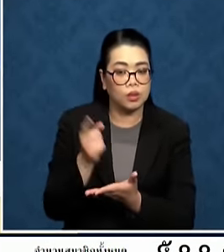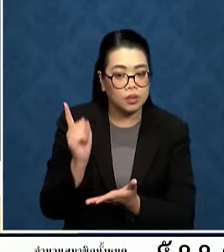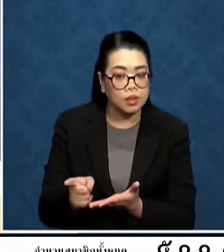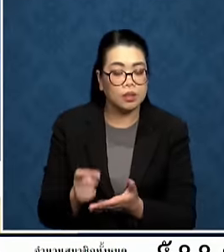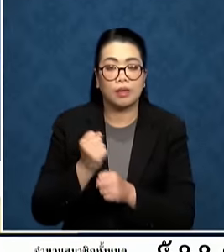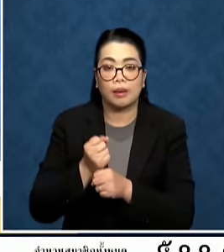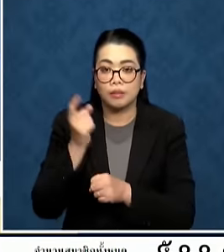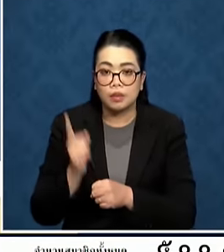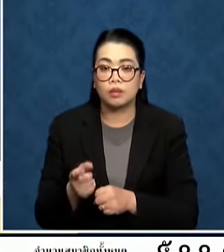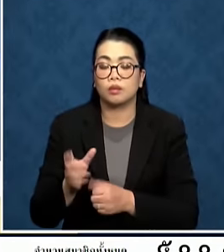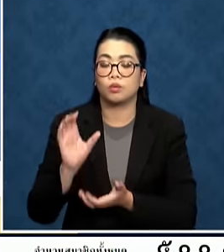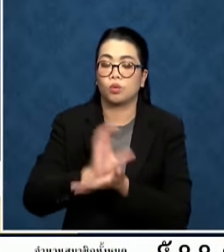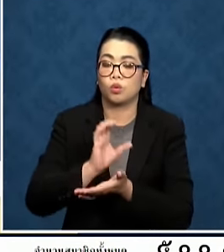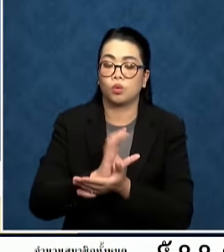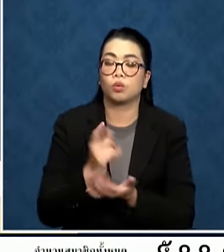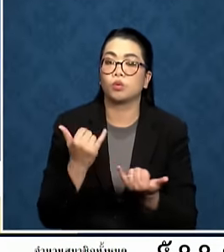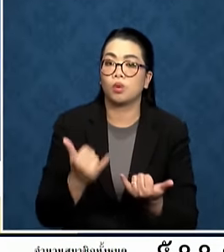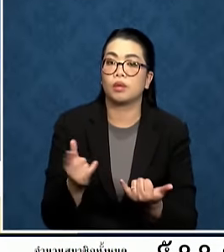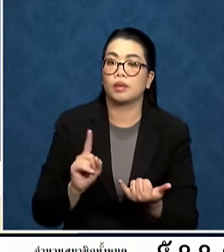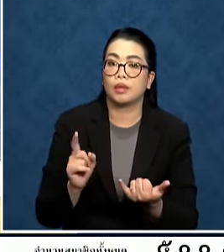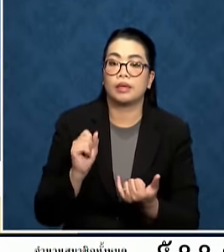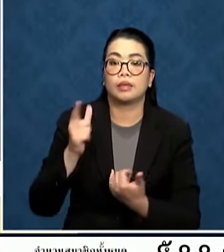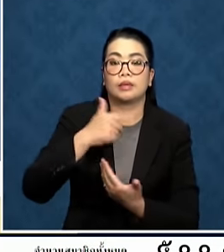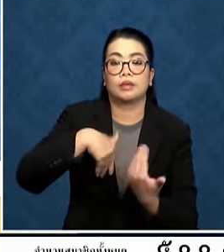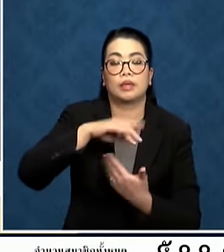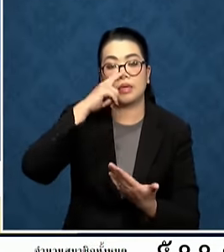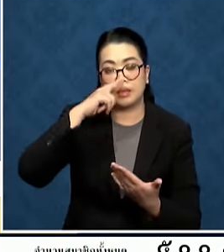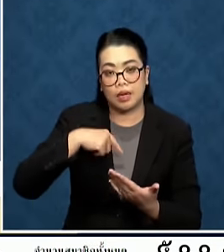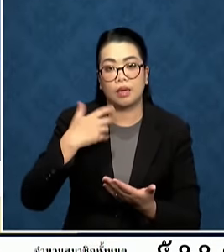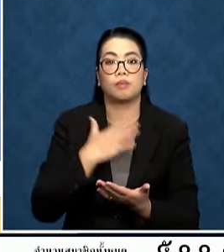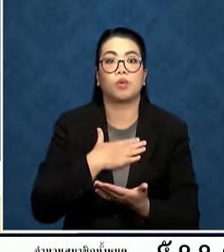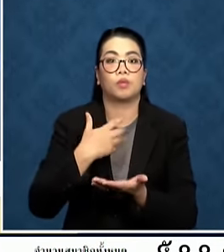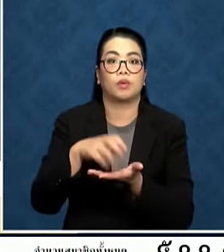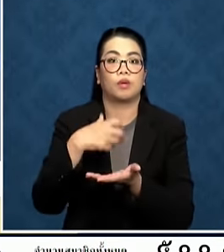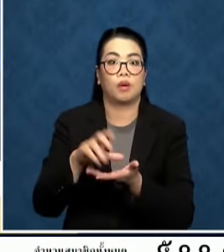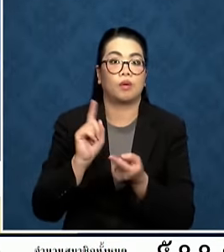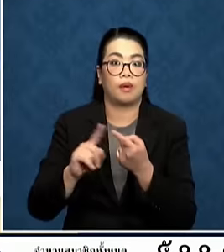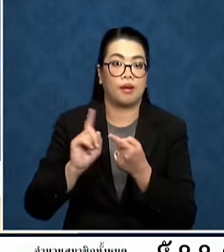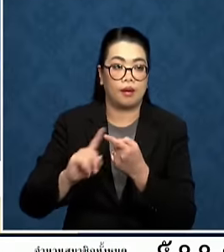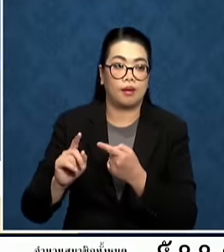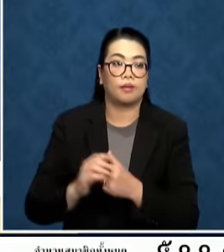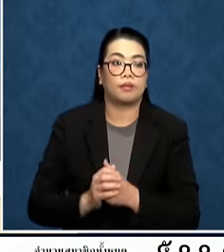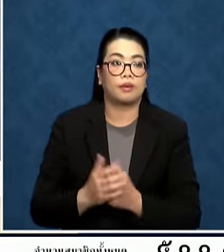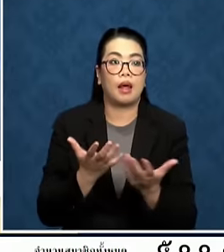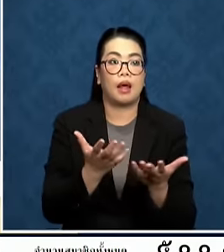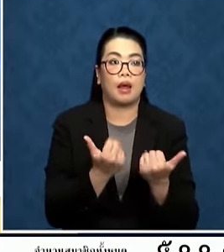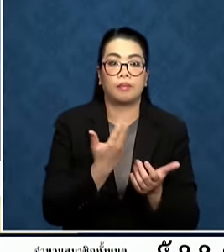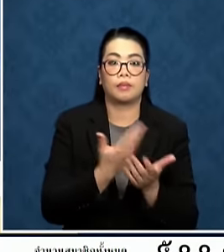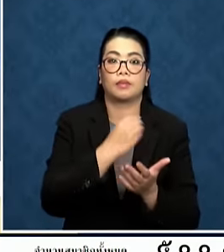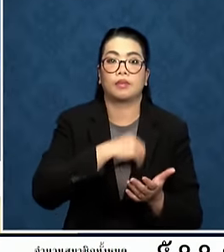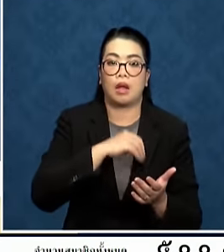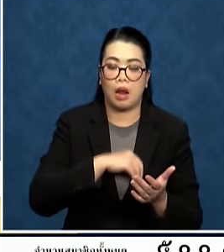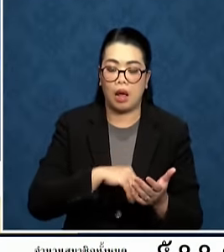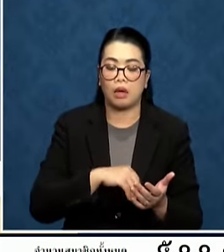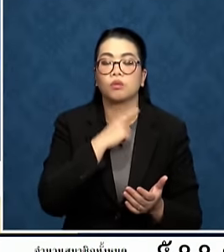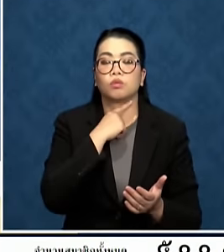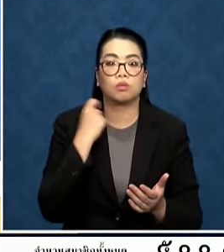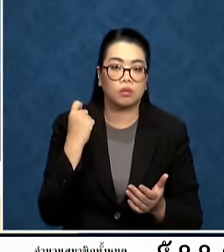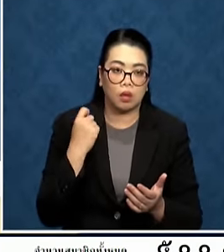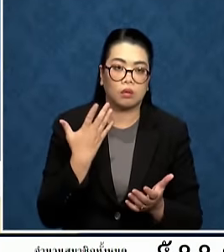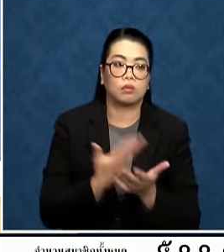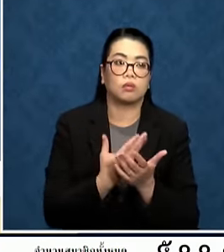ไม่ต้นนทุนวันนี้เกิดอะไรขึ้นบ้างครับกับเศรษฐกิจไทยผมจะเล่าให้ฟังประการแรกรายรัฐรายได้รัฐที่สูญเสียไปแล้วนะครับ